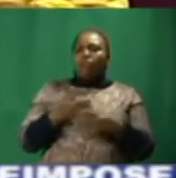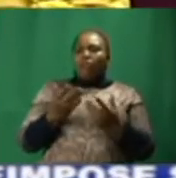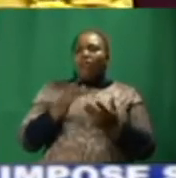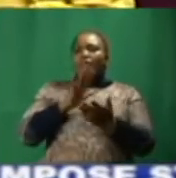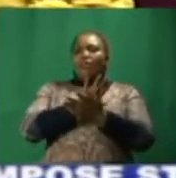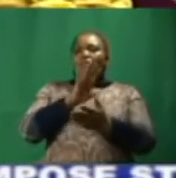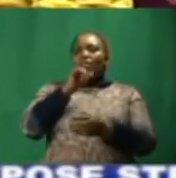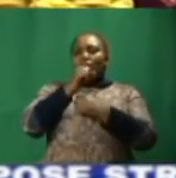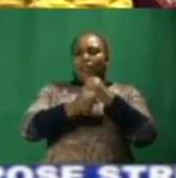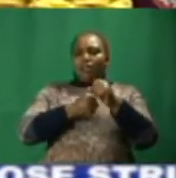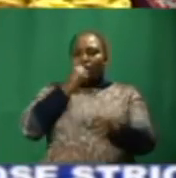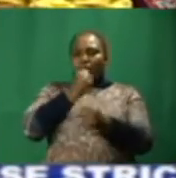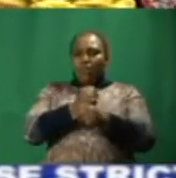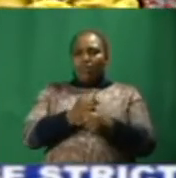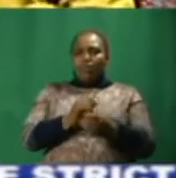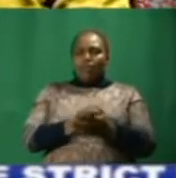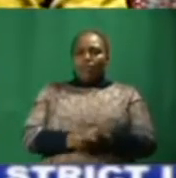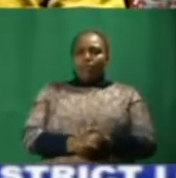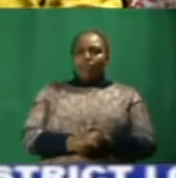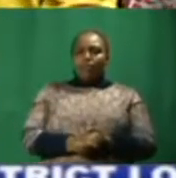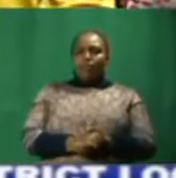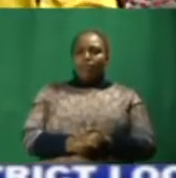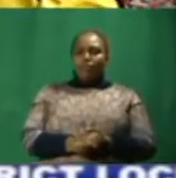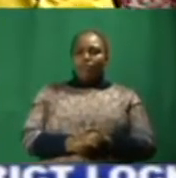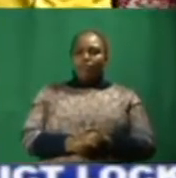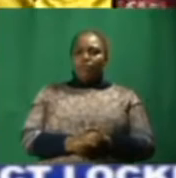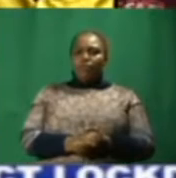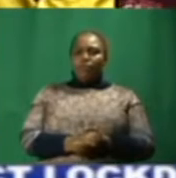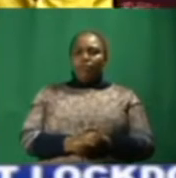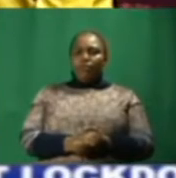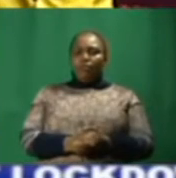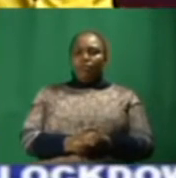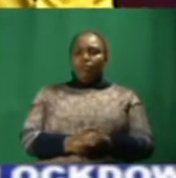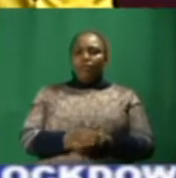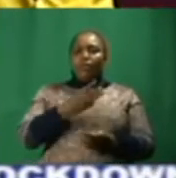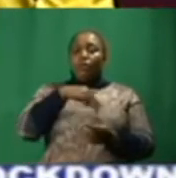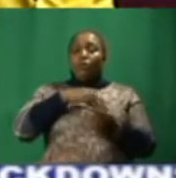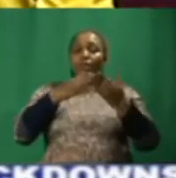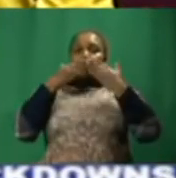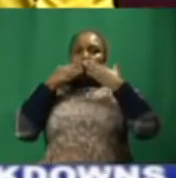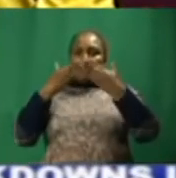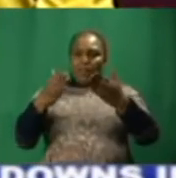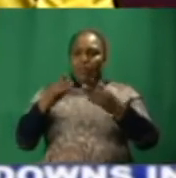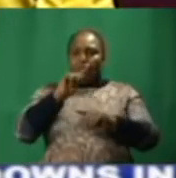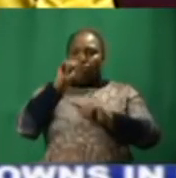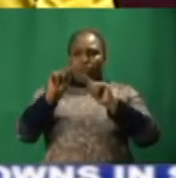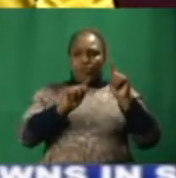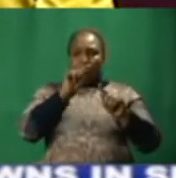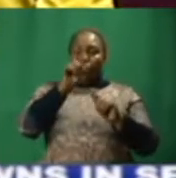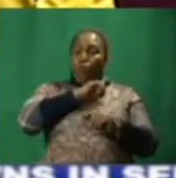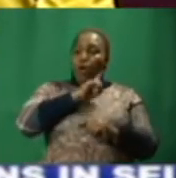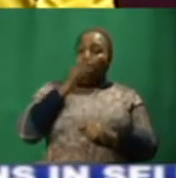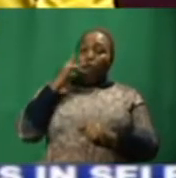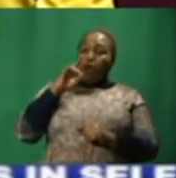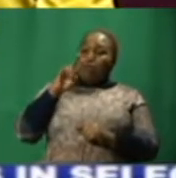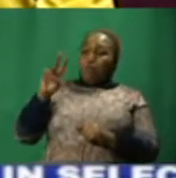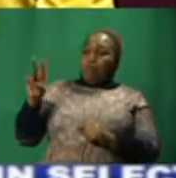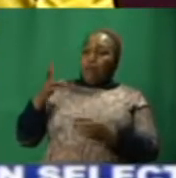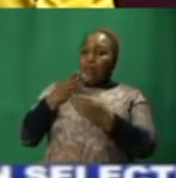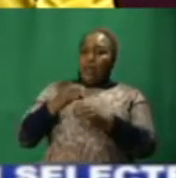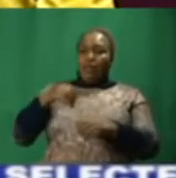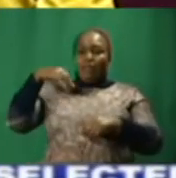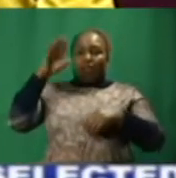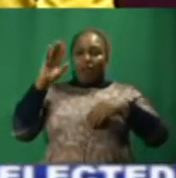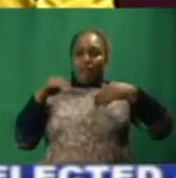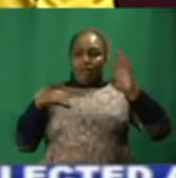15 Okay. Now siyabonga samukelisele ukuthi nje nibabute betempilo ngoba phela kumele sathi silive ukuthi nasibona kwendeka amaveni la ngeshiya noma